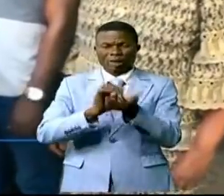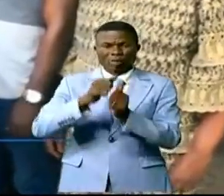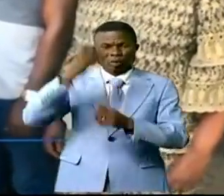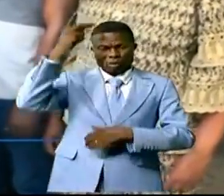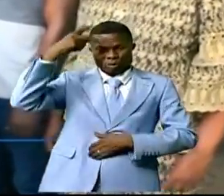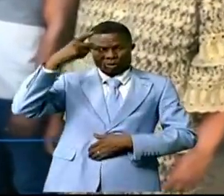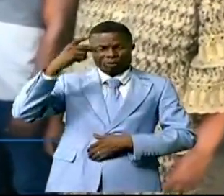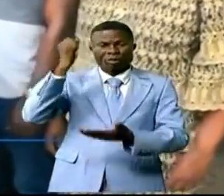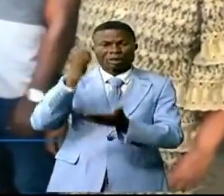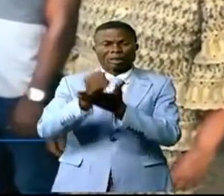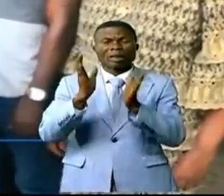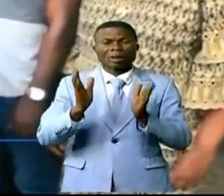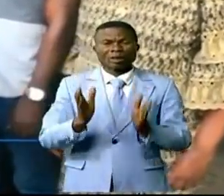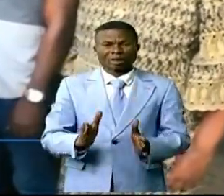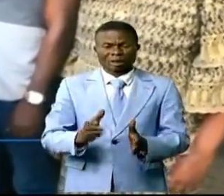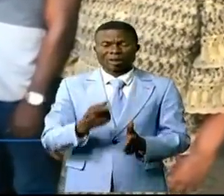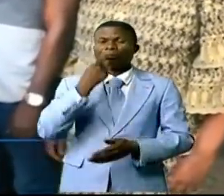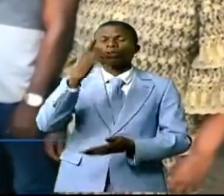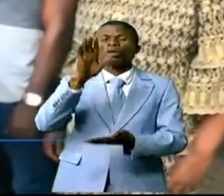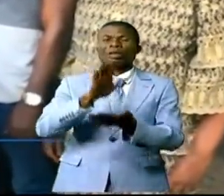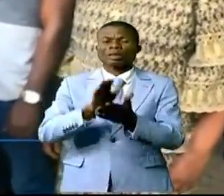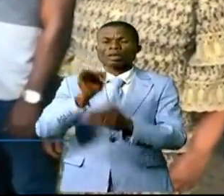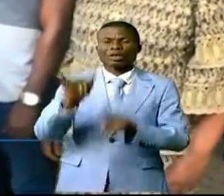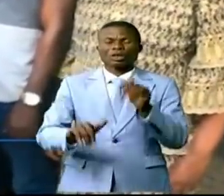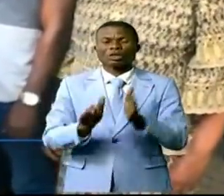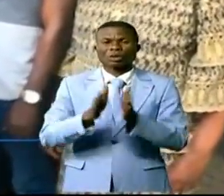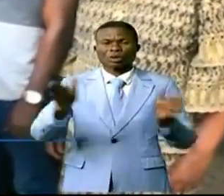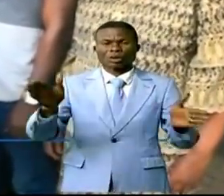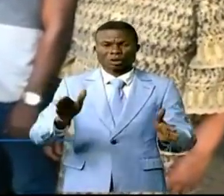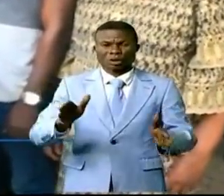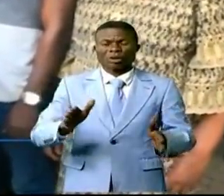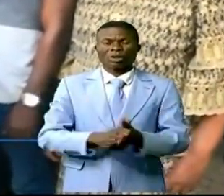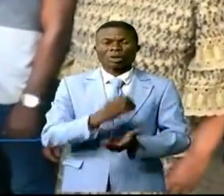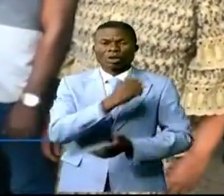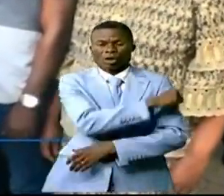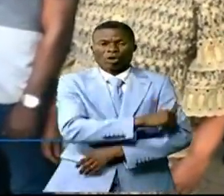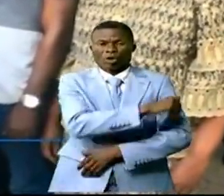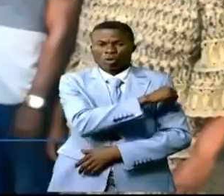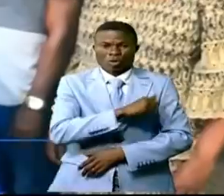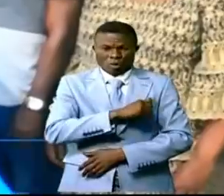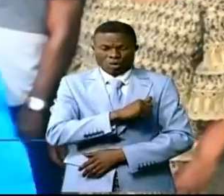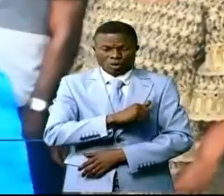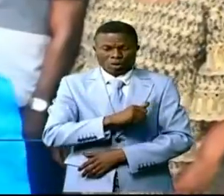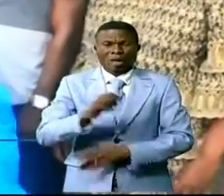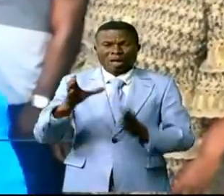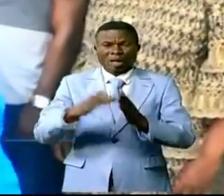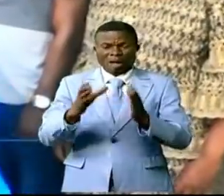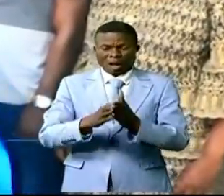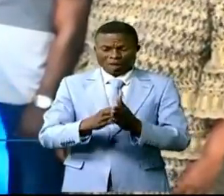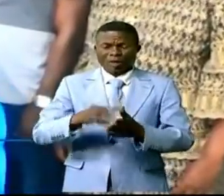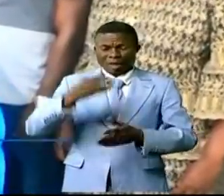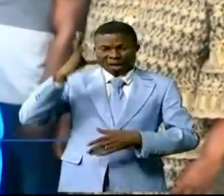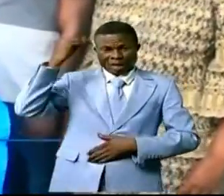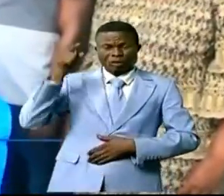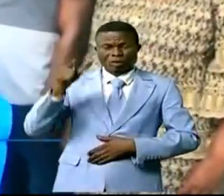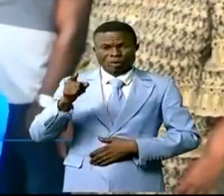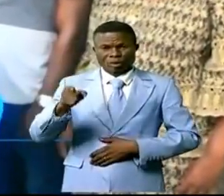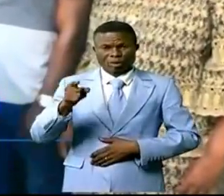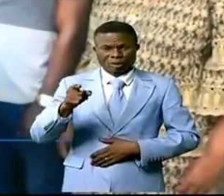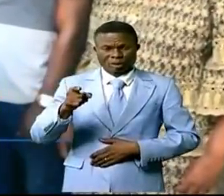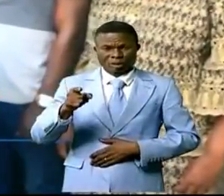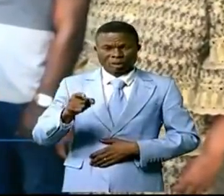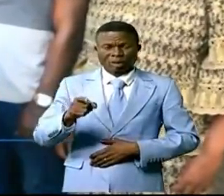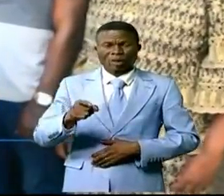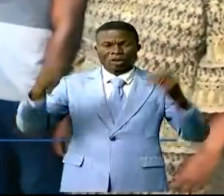et diplomatique, remercions le secrétaire général Augustin Kabuya Tshilombo, qui par son génie, la